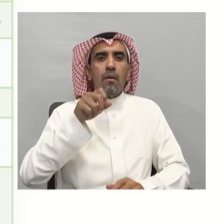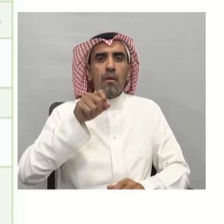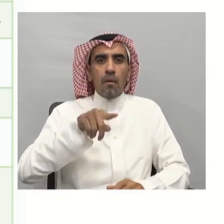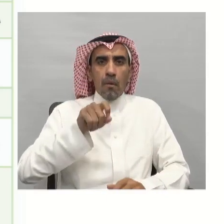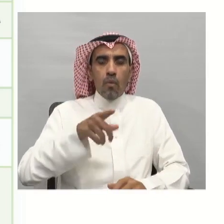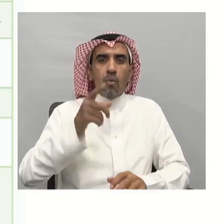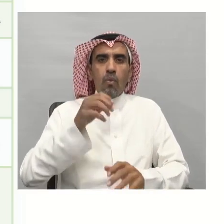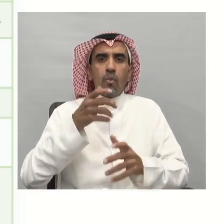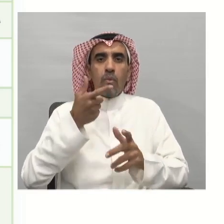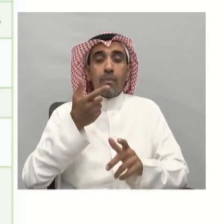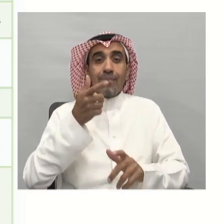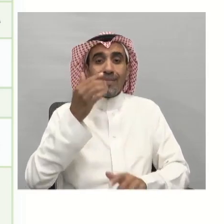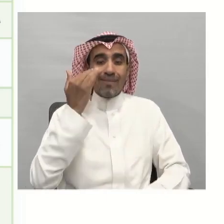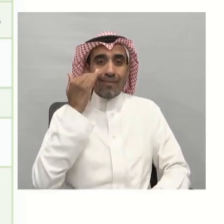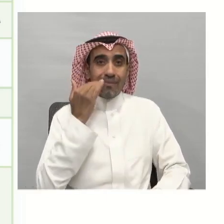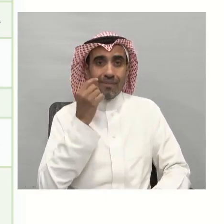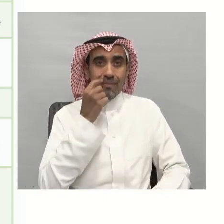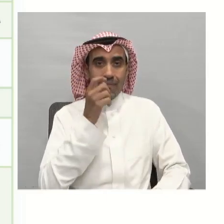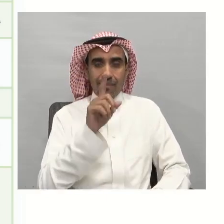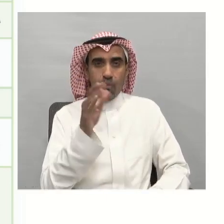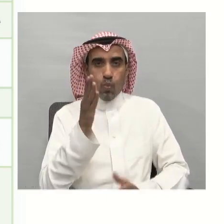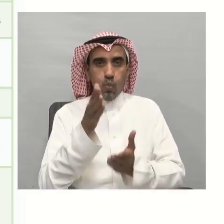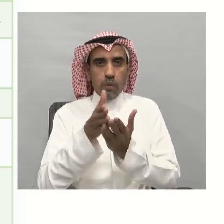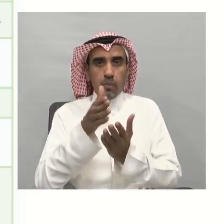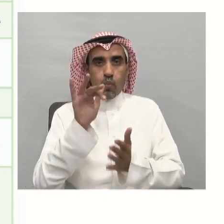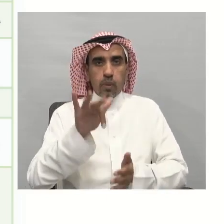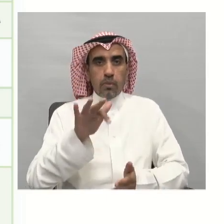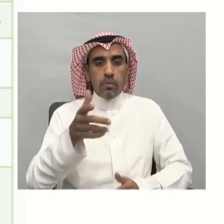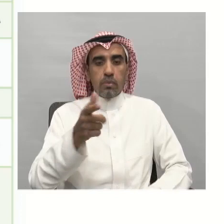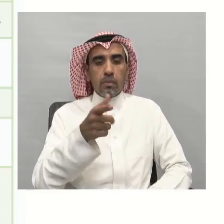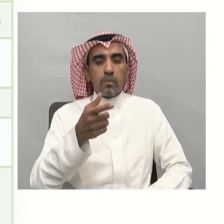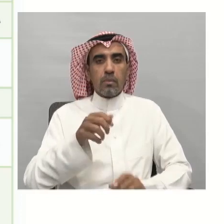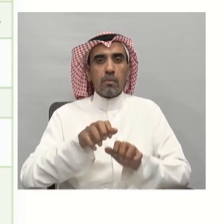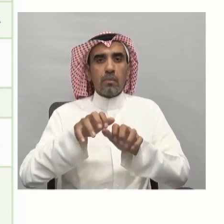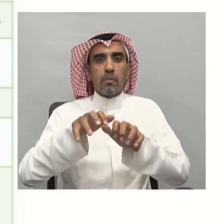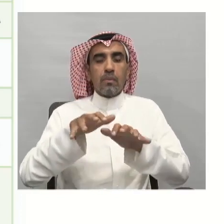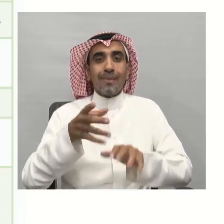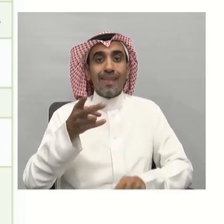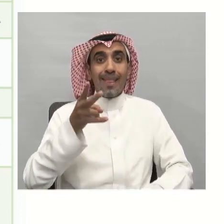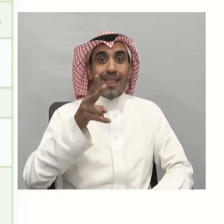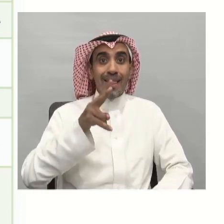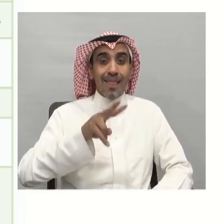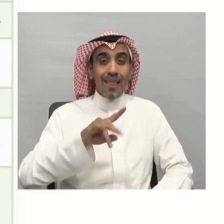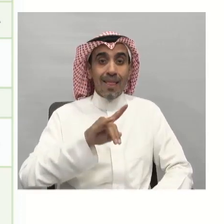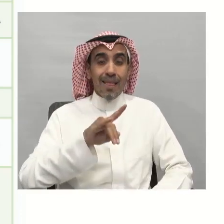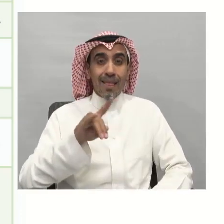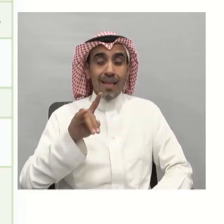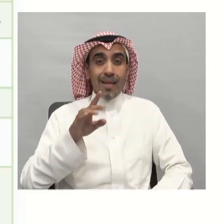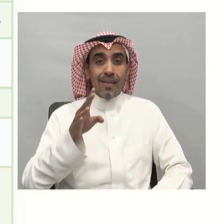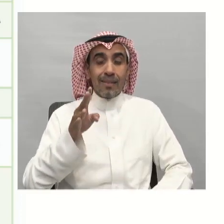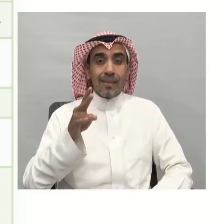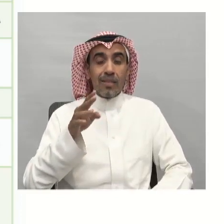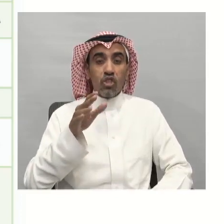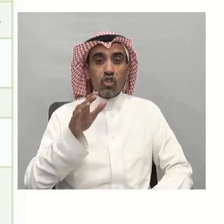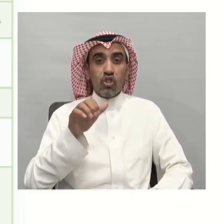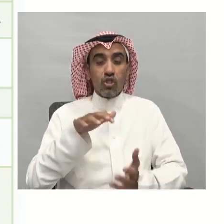خنثى، ولكن نوع التكاثر هنا نجد أنه في الأسفنج تكاثر ماذا؟ جنسيا. أما التكاثر اللاجنسي في الأسفنج